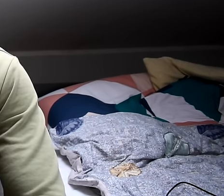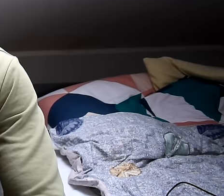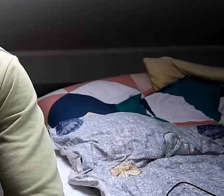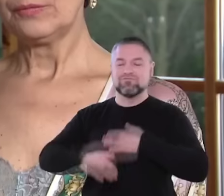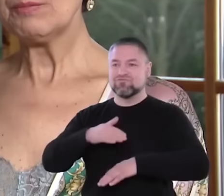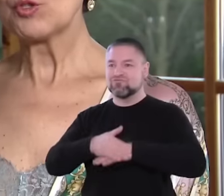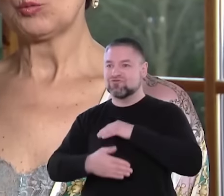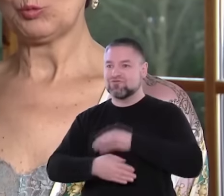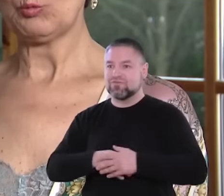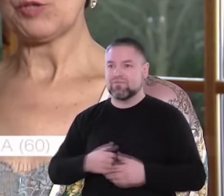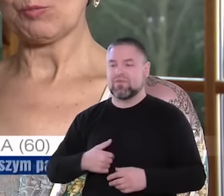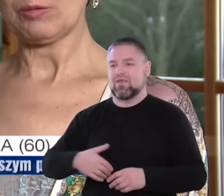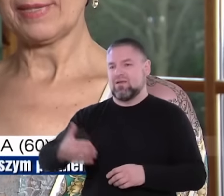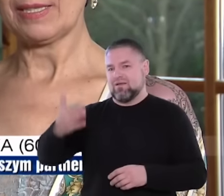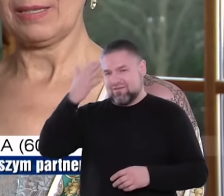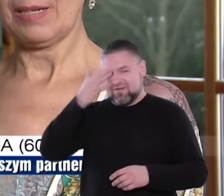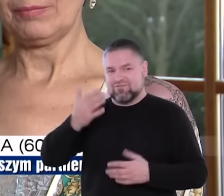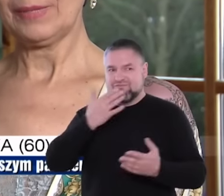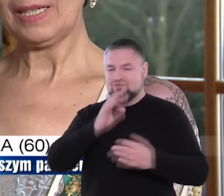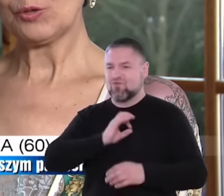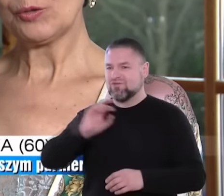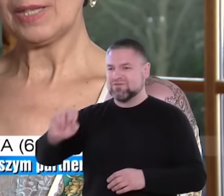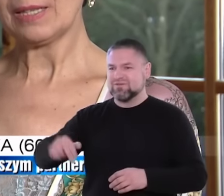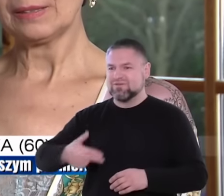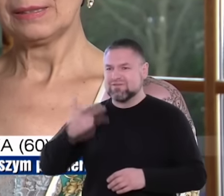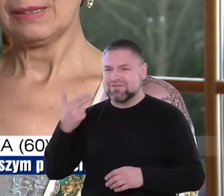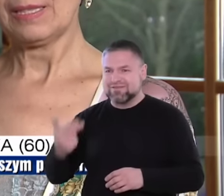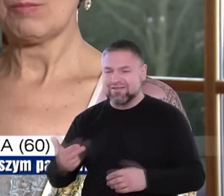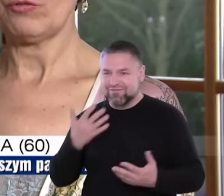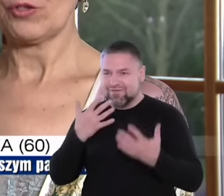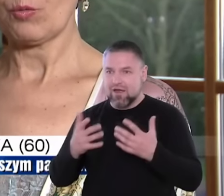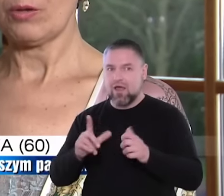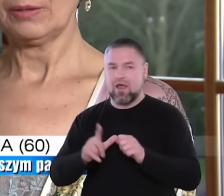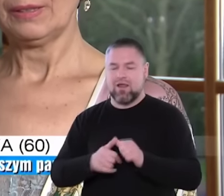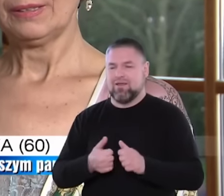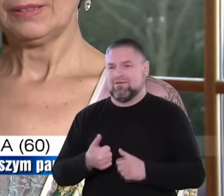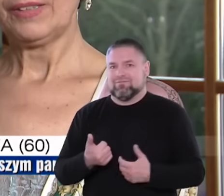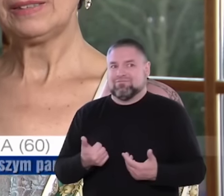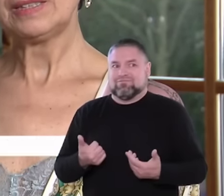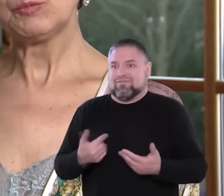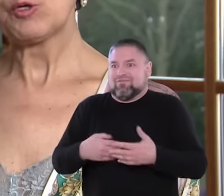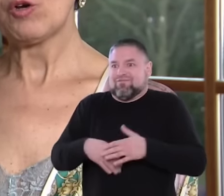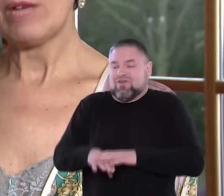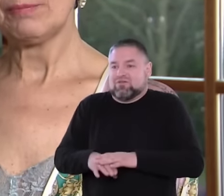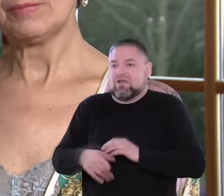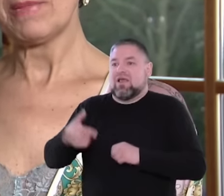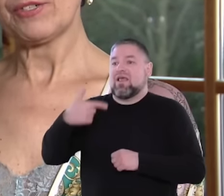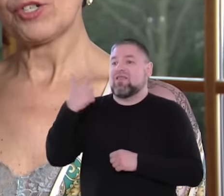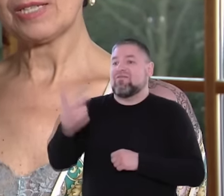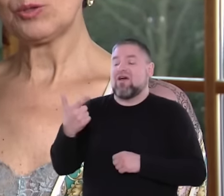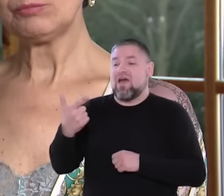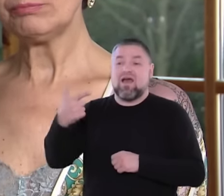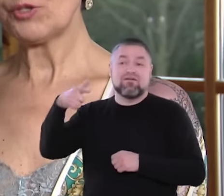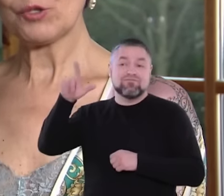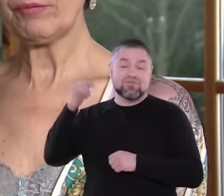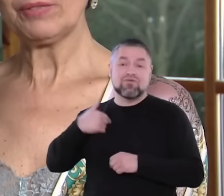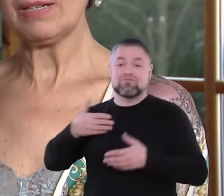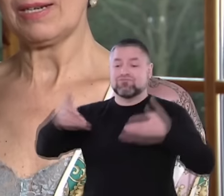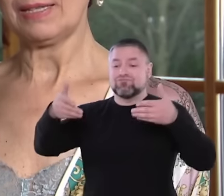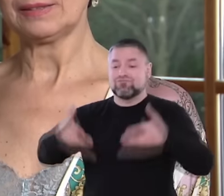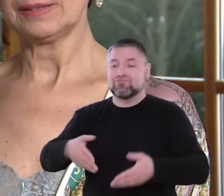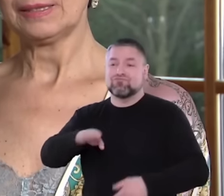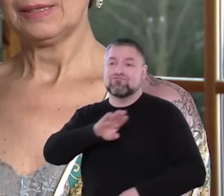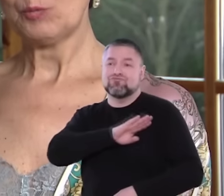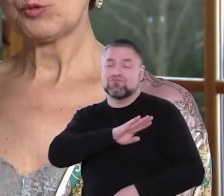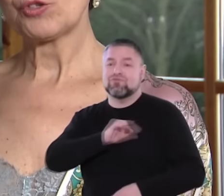że to sponsoring, nie? Wiem, że on mógł być moim synem, ale jakoś to tak samo wyszło. 2 lata temu pochowałam męża, z którym przeżyłam